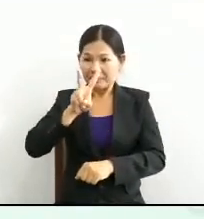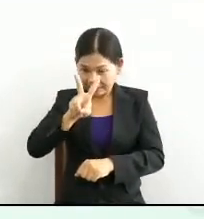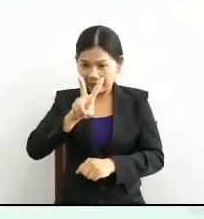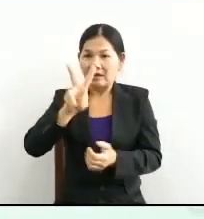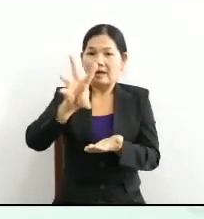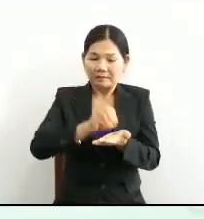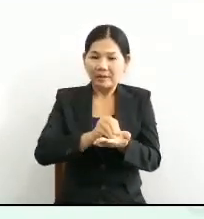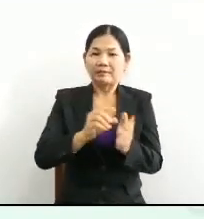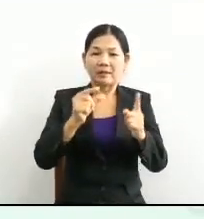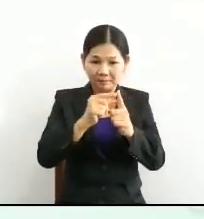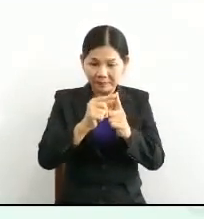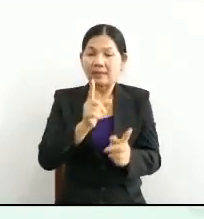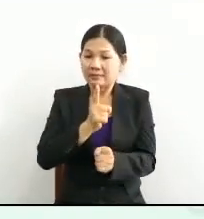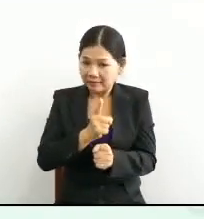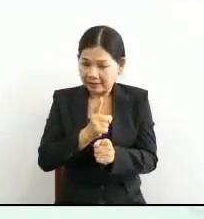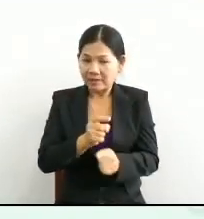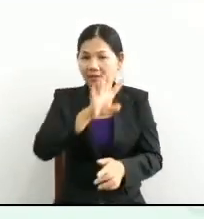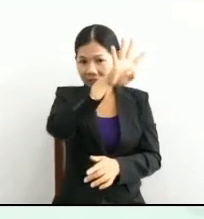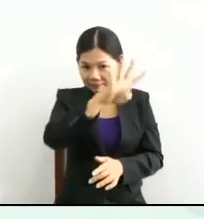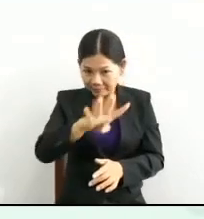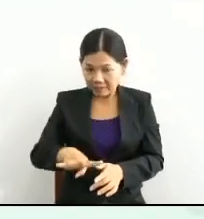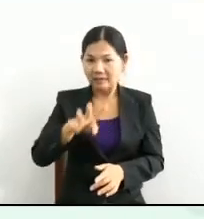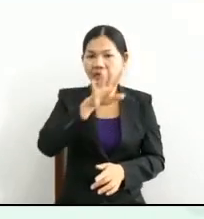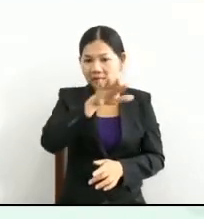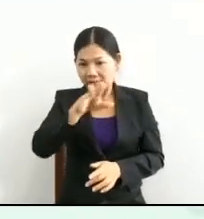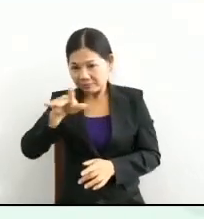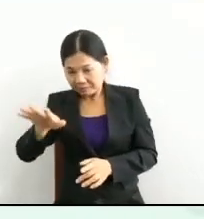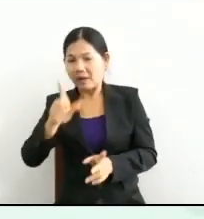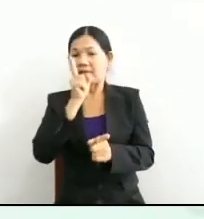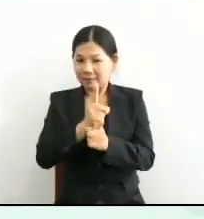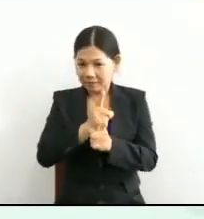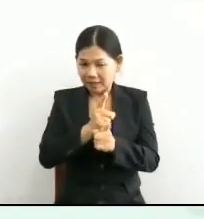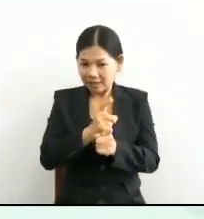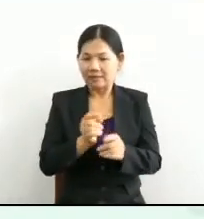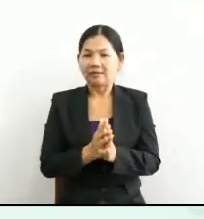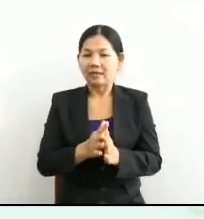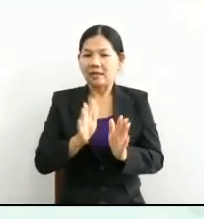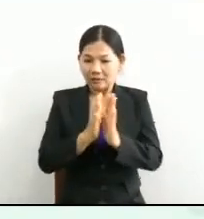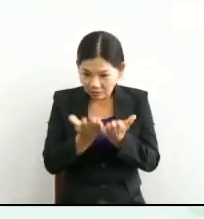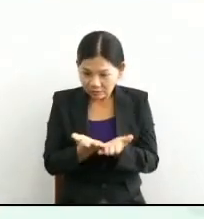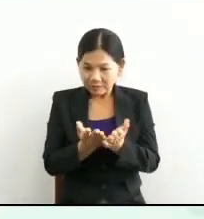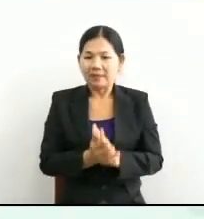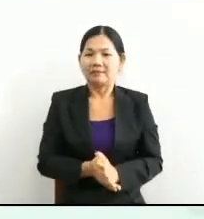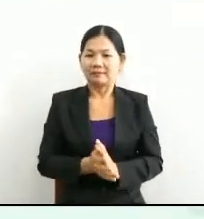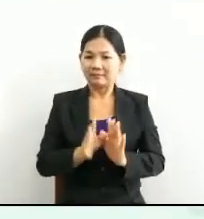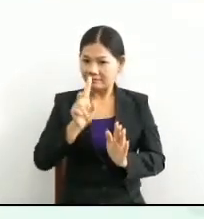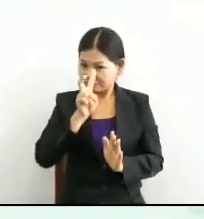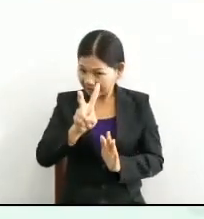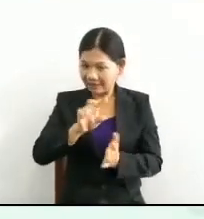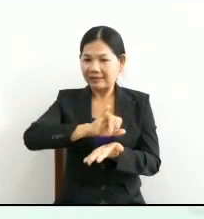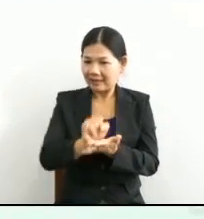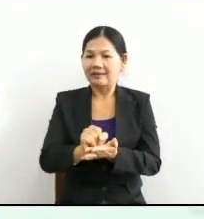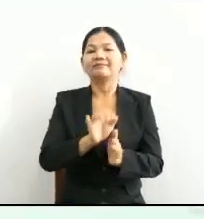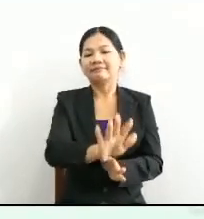con sẽ xe bị để trăm à so tùm rung để trăm cái nên lơ sập hơi con sẽ nó chẳng lọc nam mũi của bạn này con